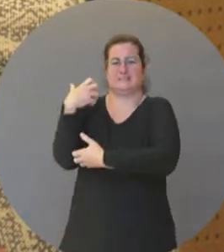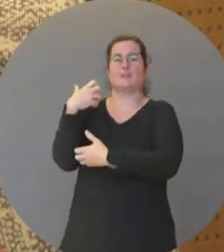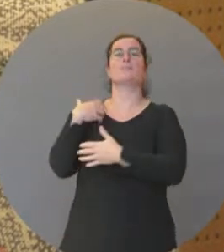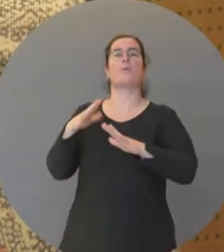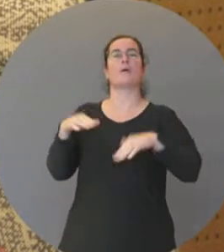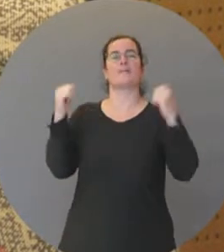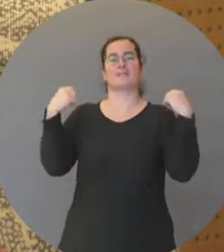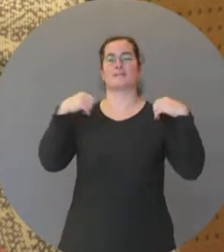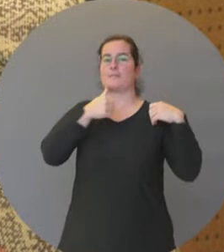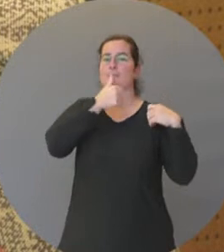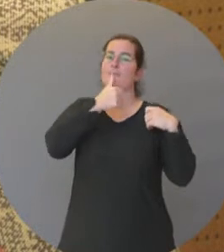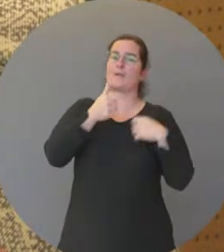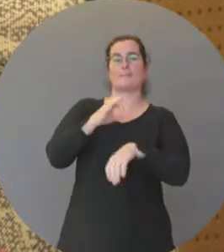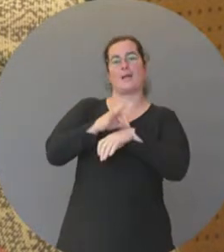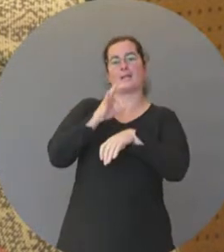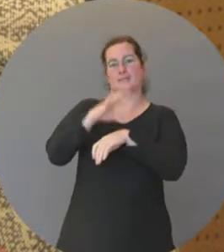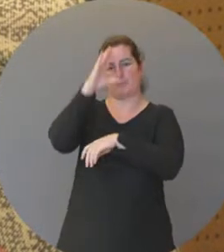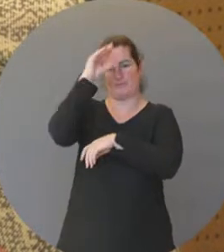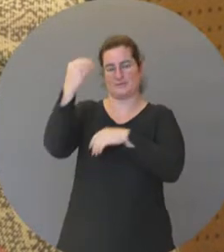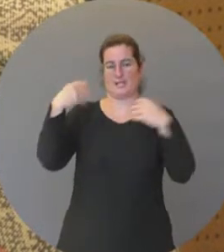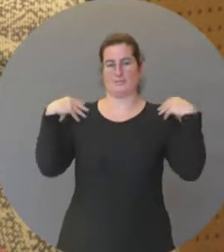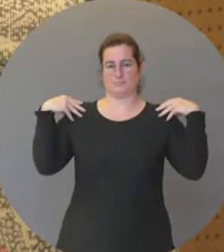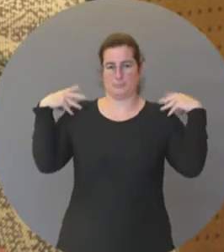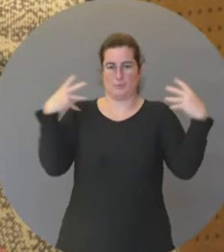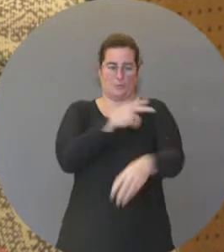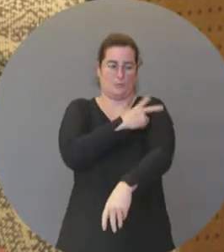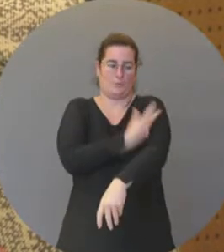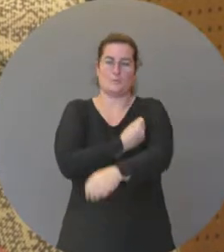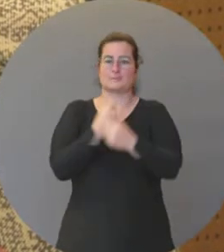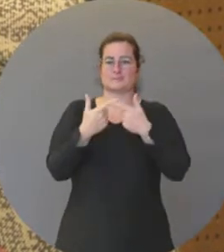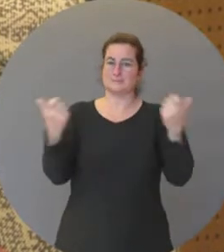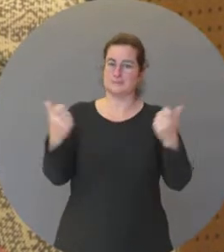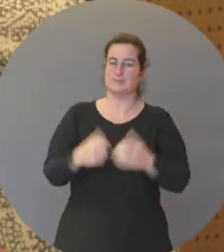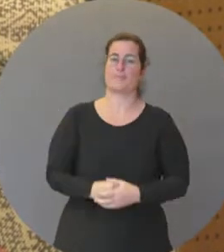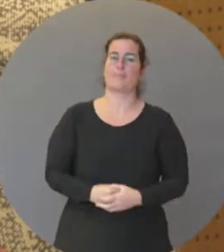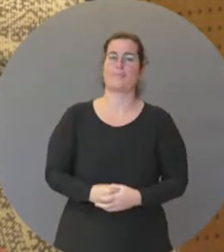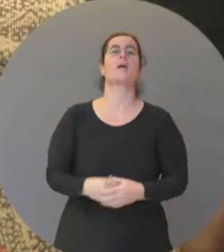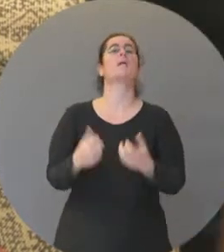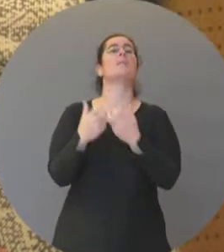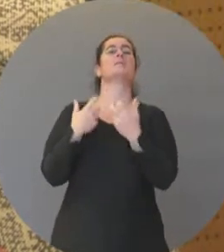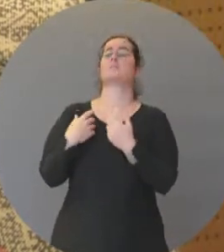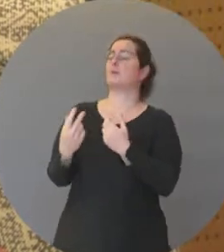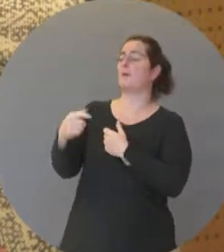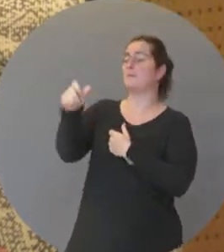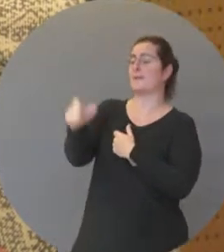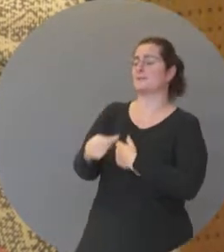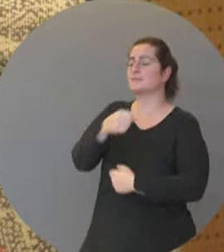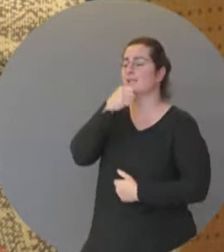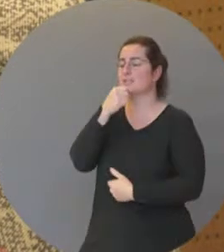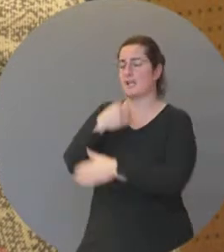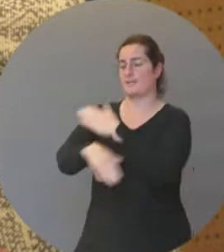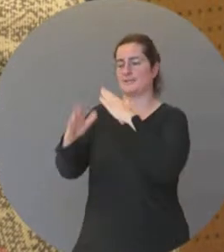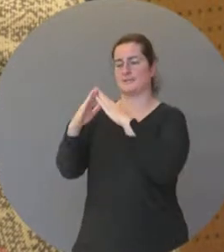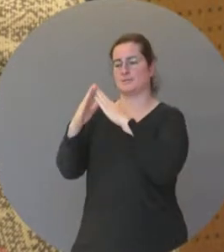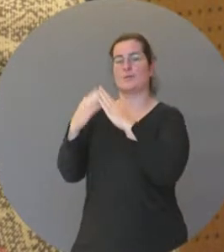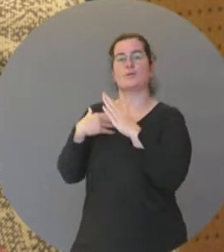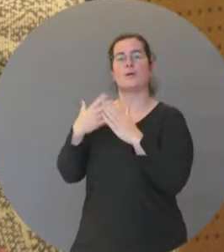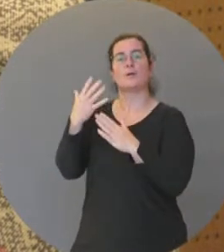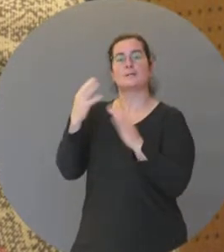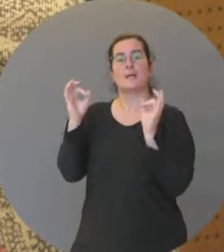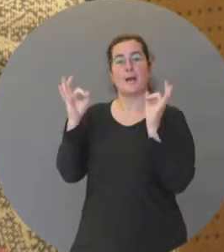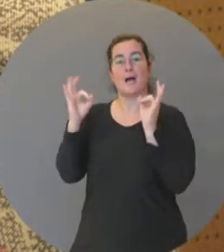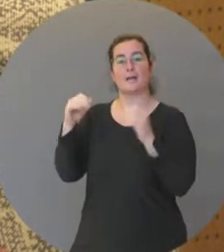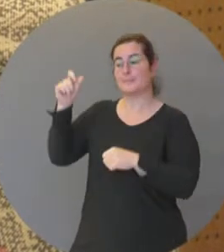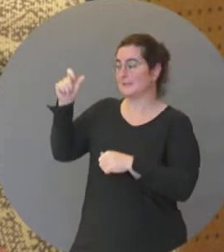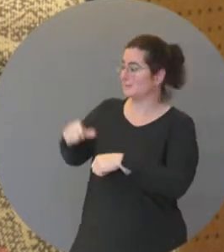sur tout l'accompagnement qui peut être fait parce qu'on est face à des personnes âgées au domicile on n'a pas de cadre de santé qui